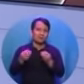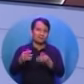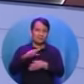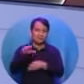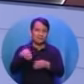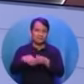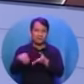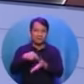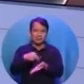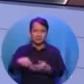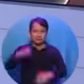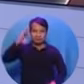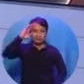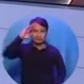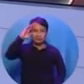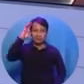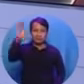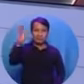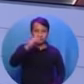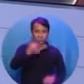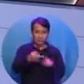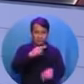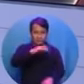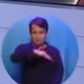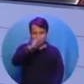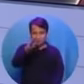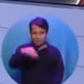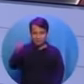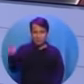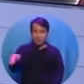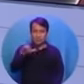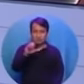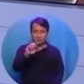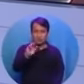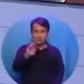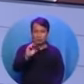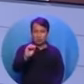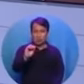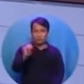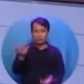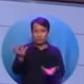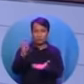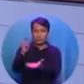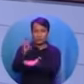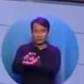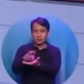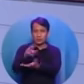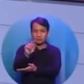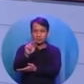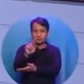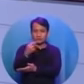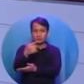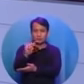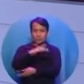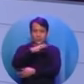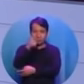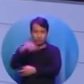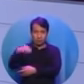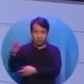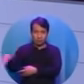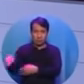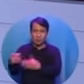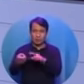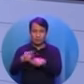mga taga Bohol. Sila po yung Lobok Balsa Performers. Location, Gotozon, Lobok, Bohol. Sila po ay